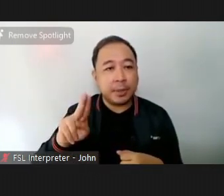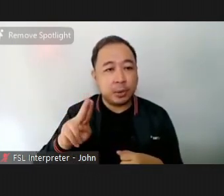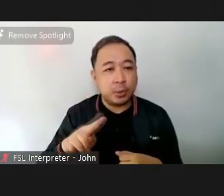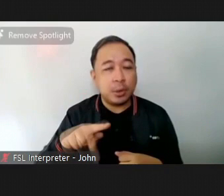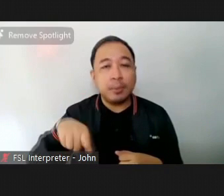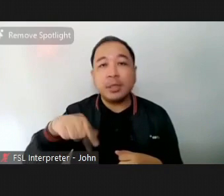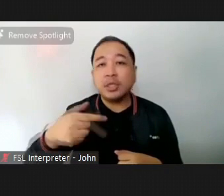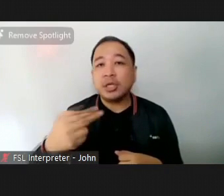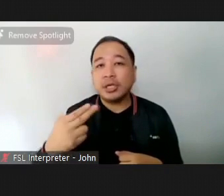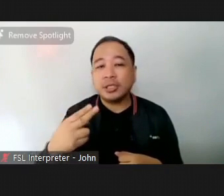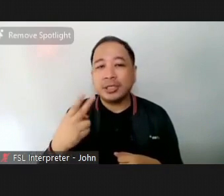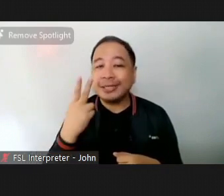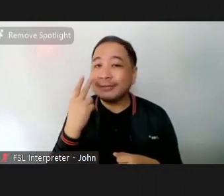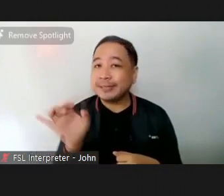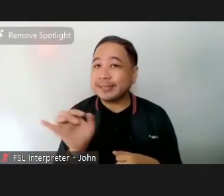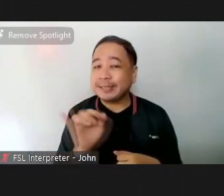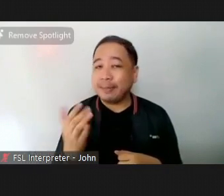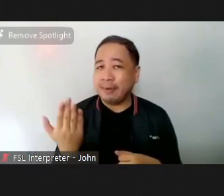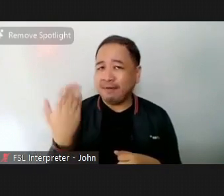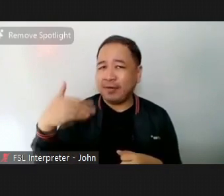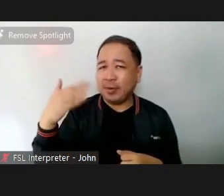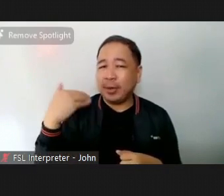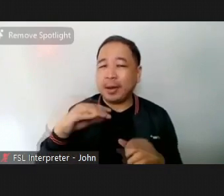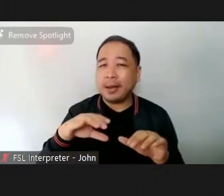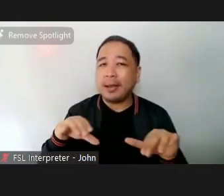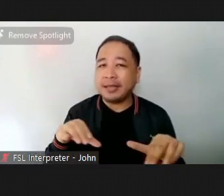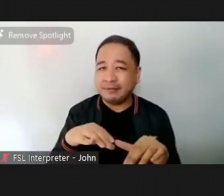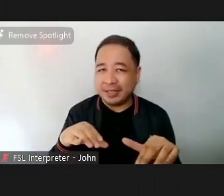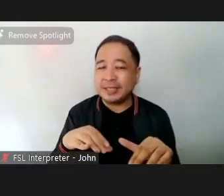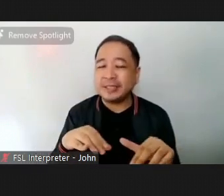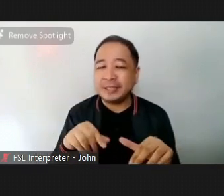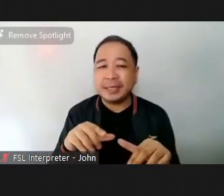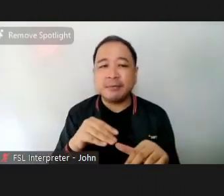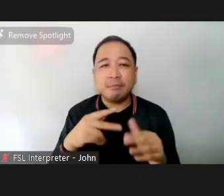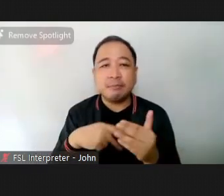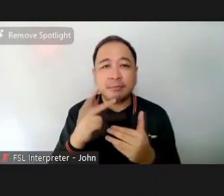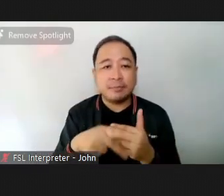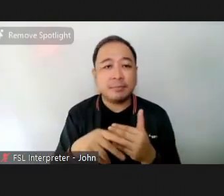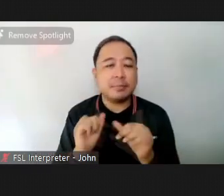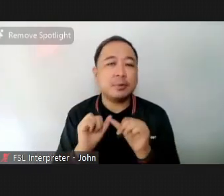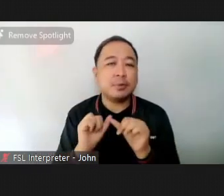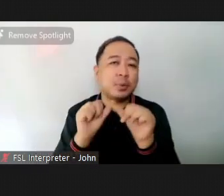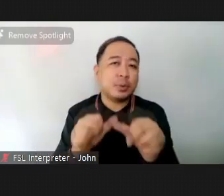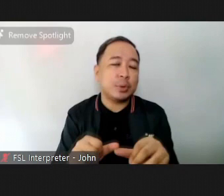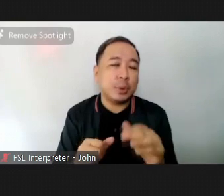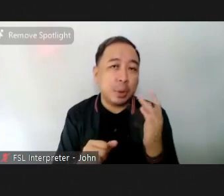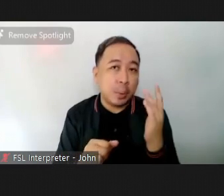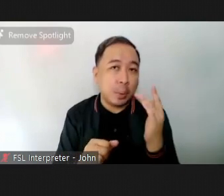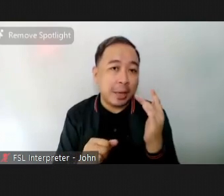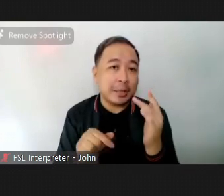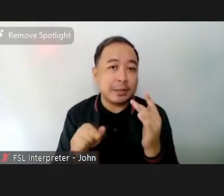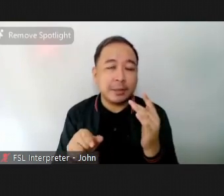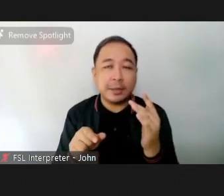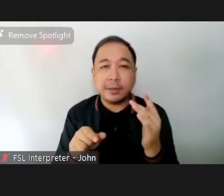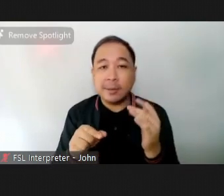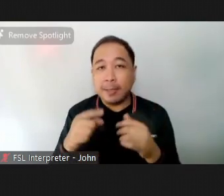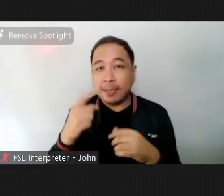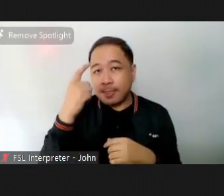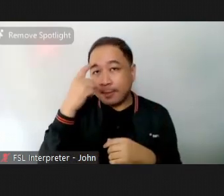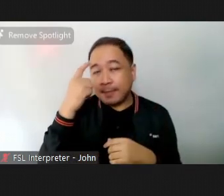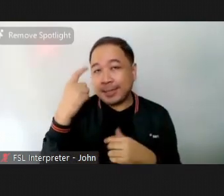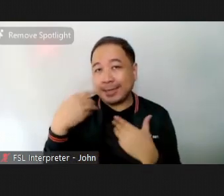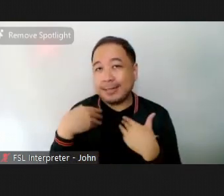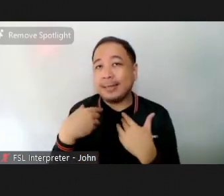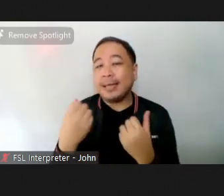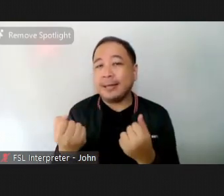natin, kapare siya ng una nating activity or program na kung saan continuous din siya, sapagkat yung yung mental